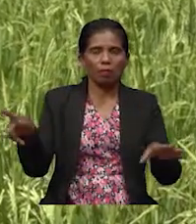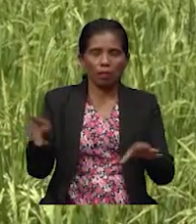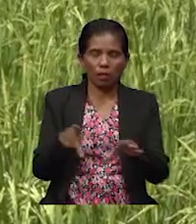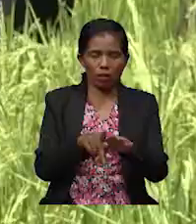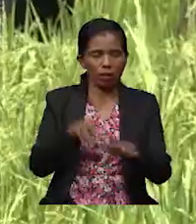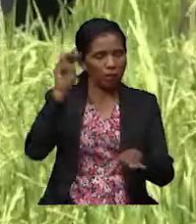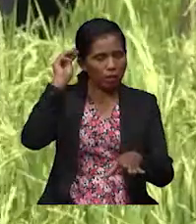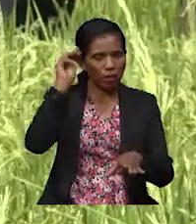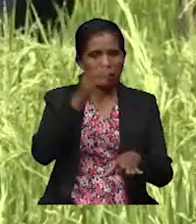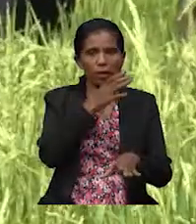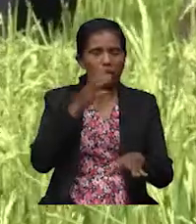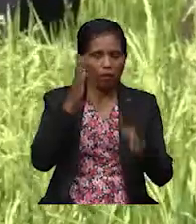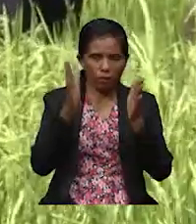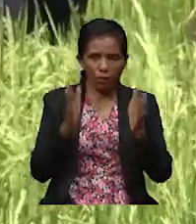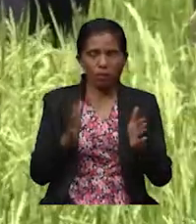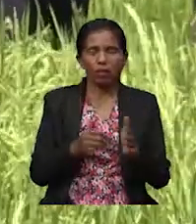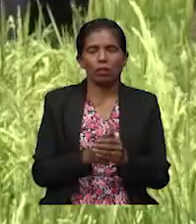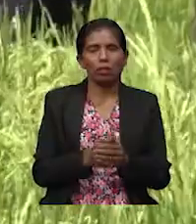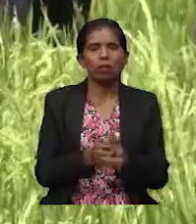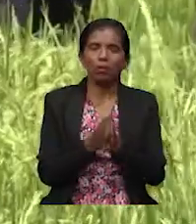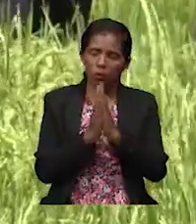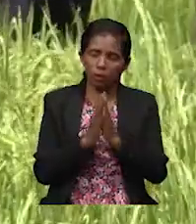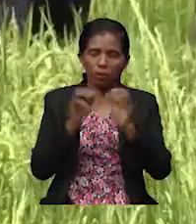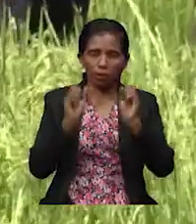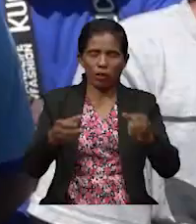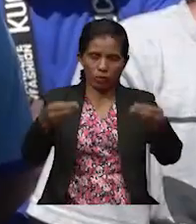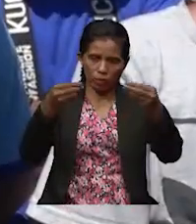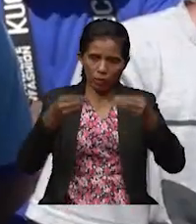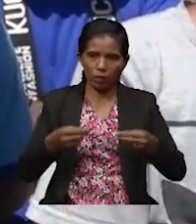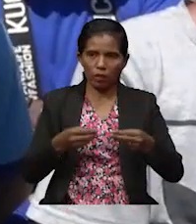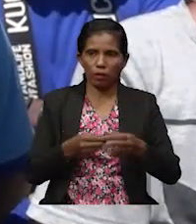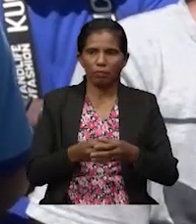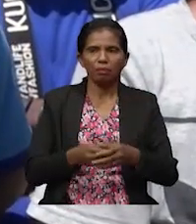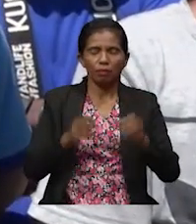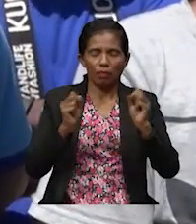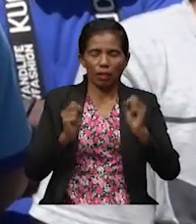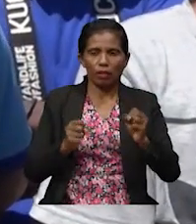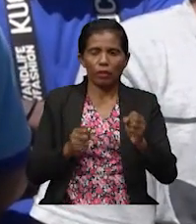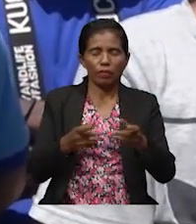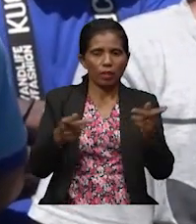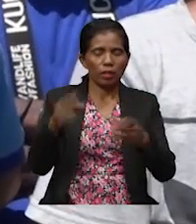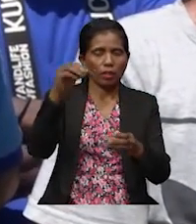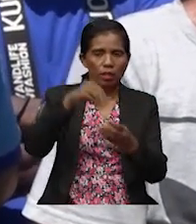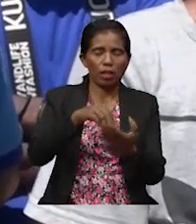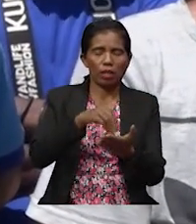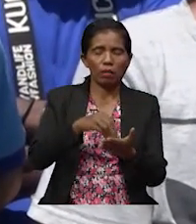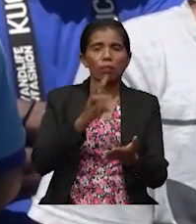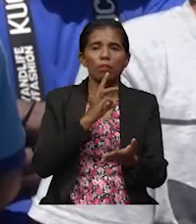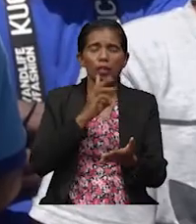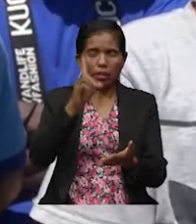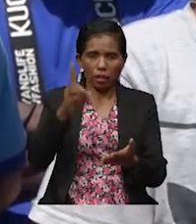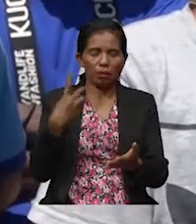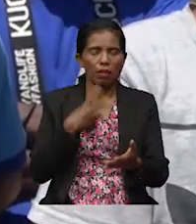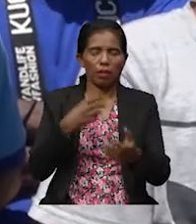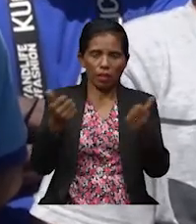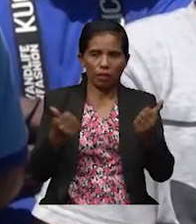da agricultura é muito super belle ponetic min secra mira mai a aldeia sullaran atunune